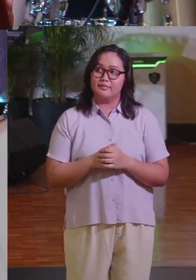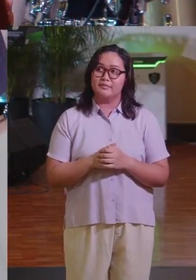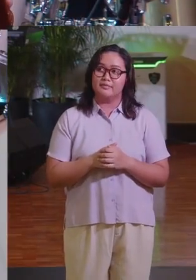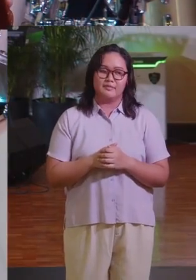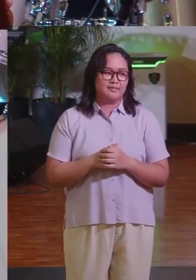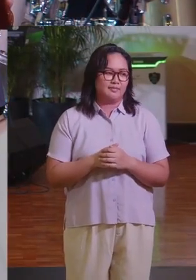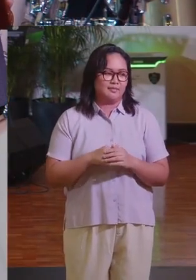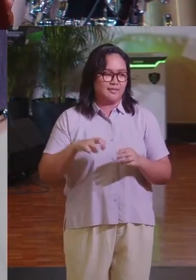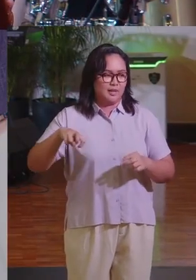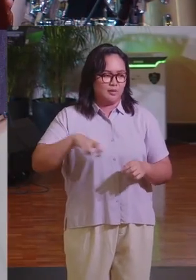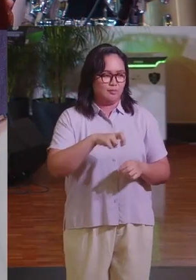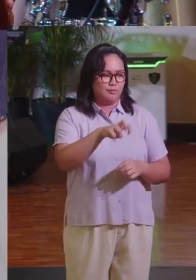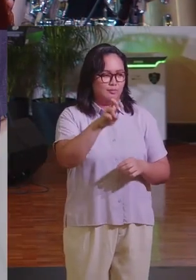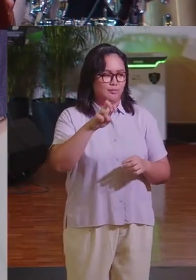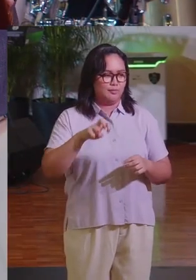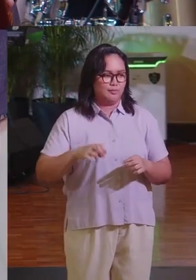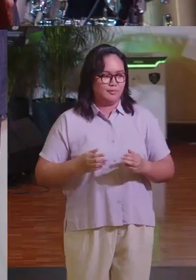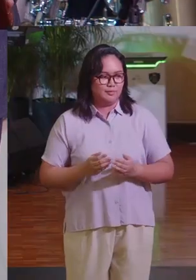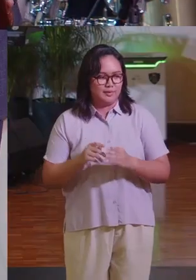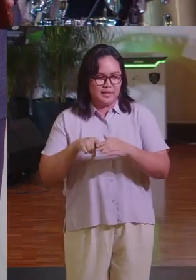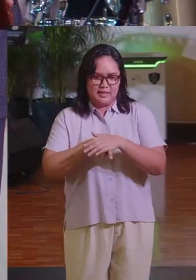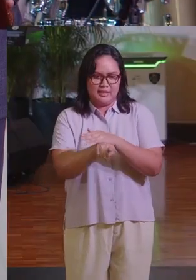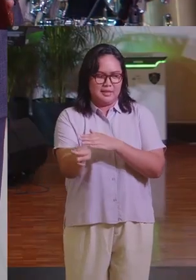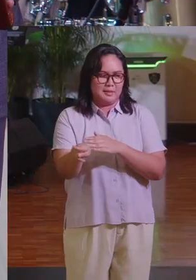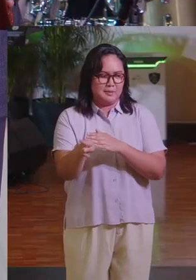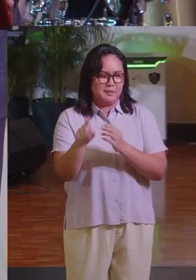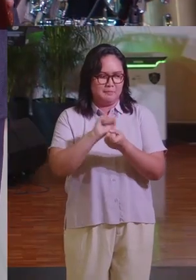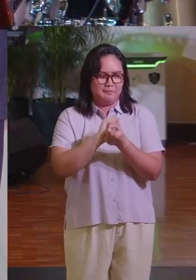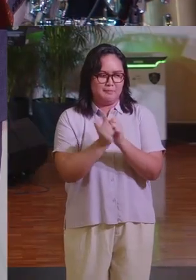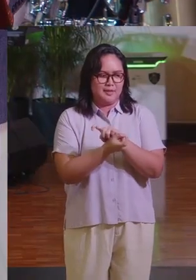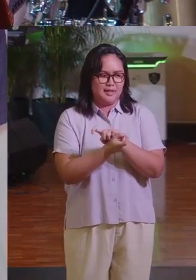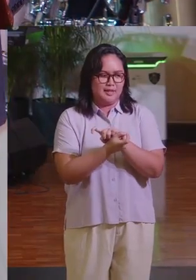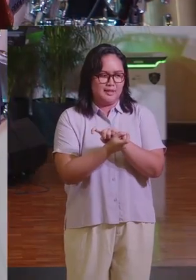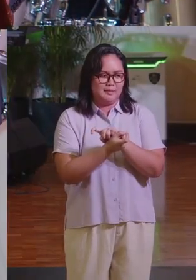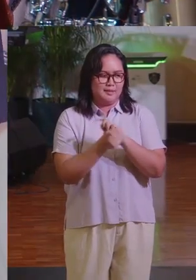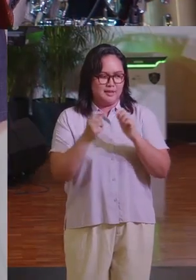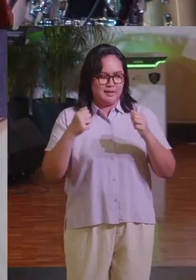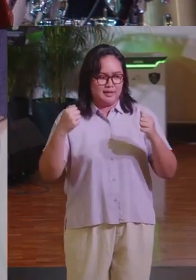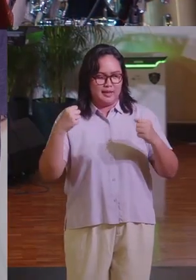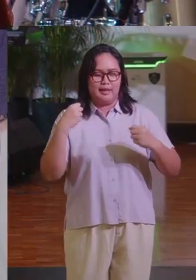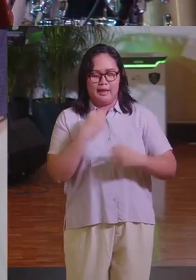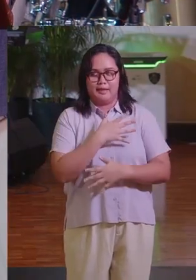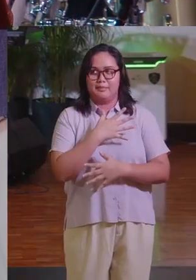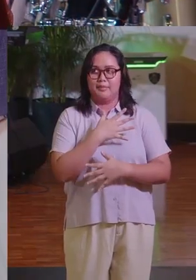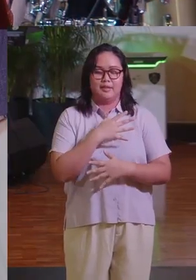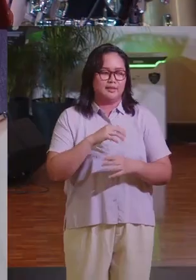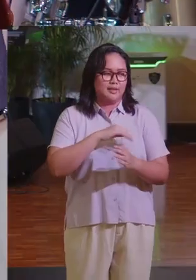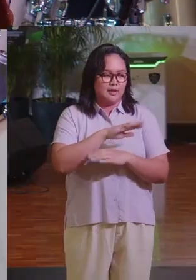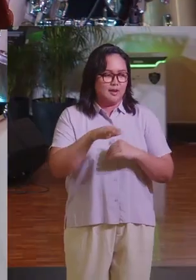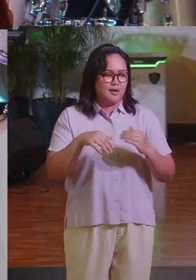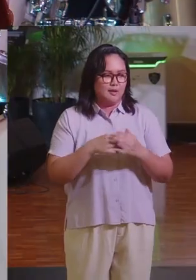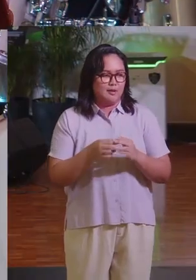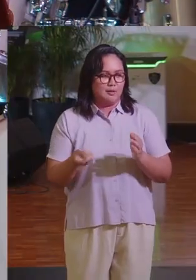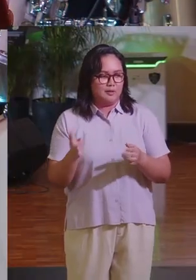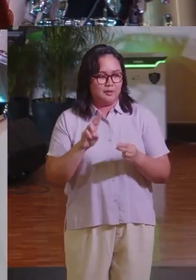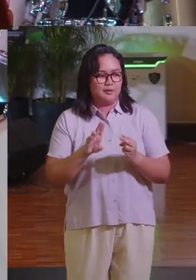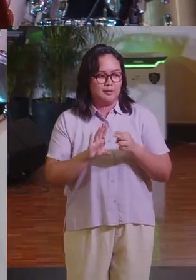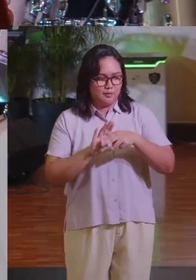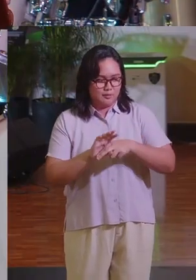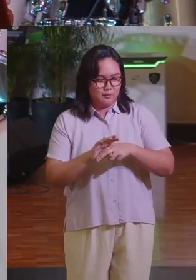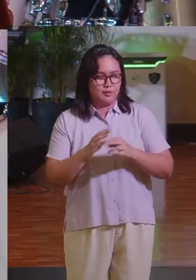de disobedience became a nightmare. At lahat po na nakasakay sa barkong iyon ay